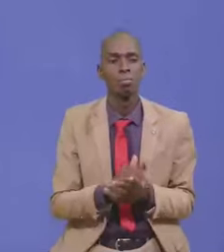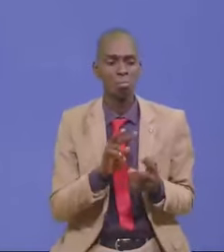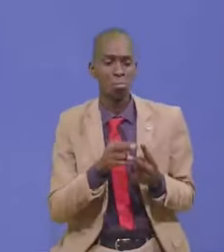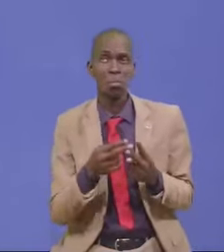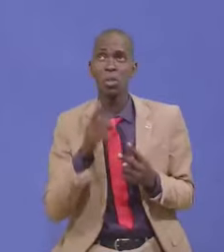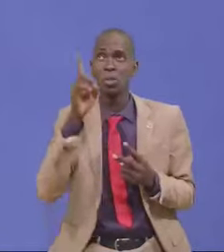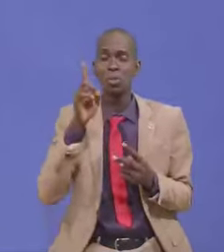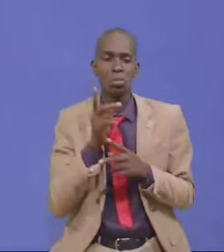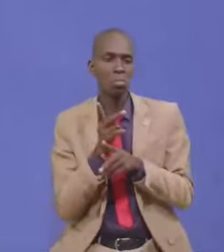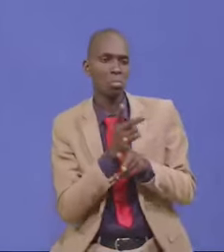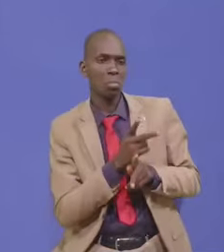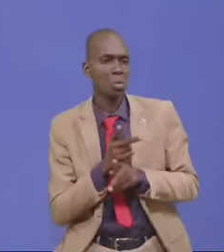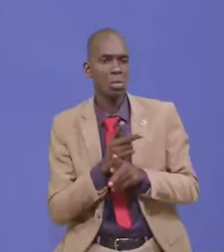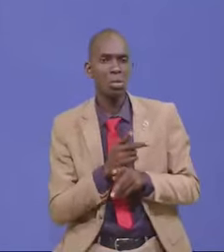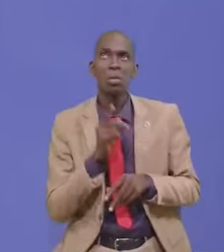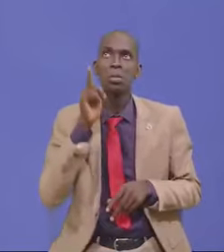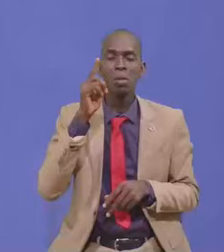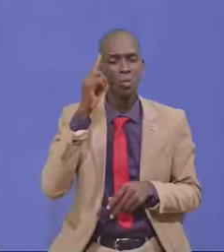Sans t'inquiéter de personne.